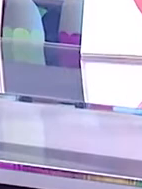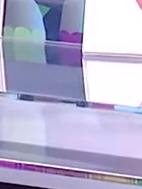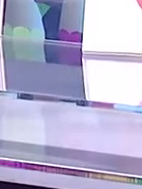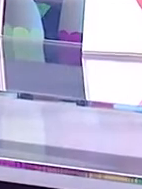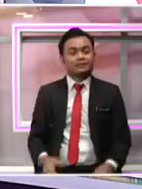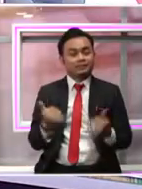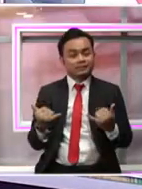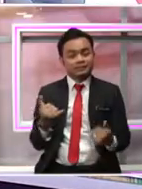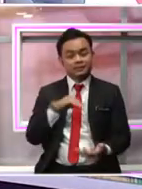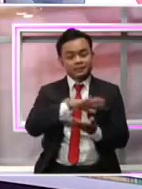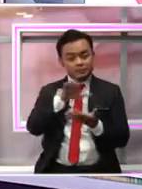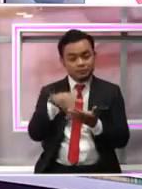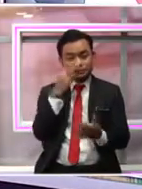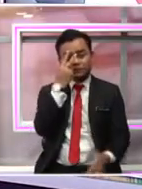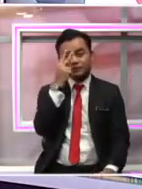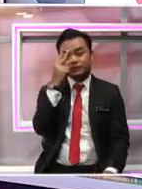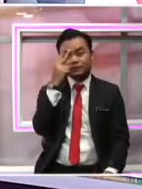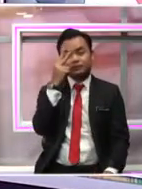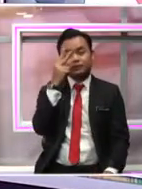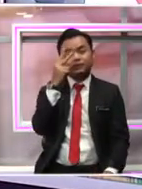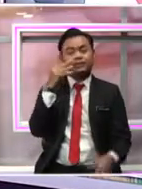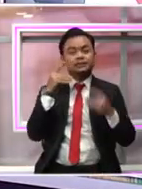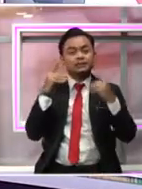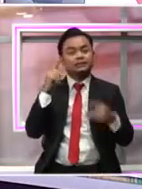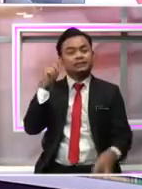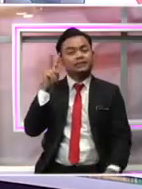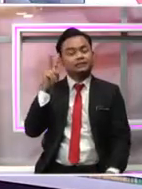didikte bkpm Nama saya